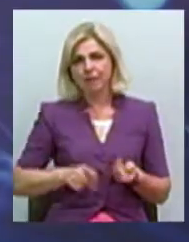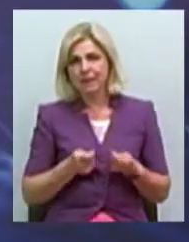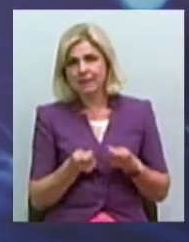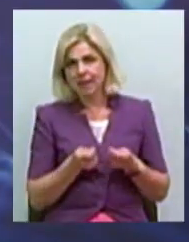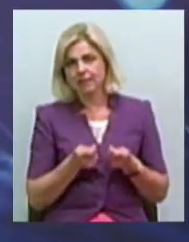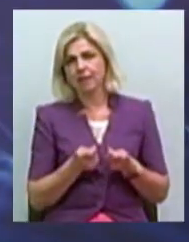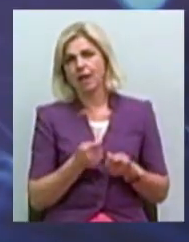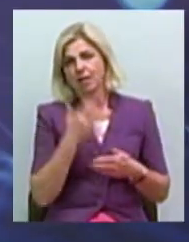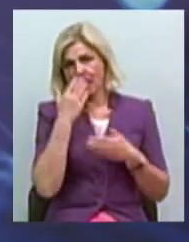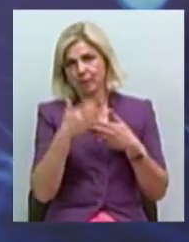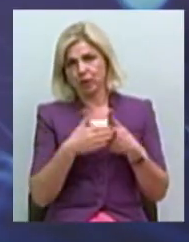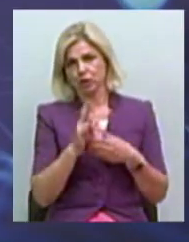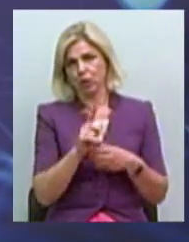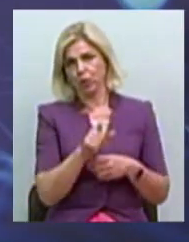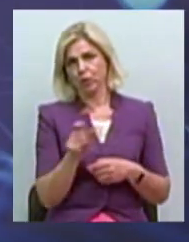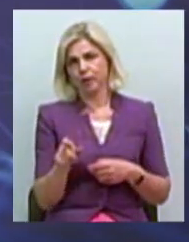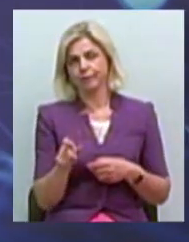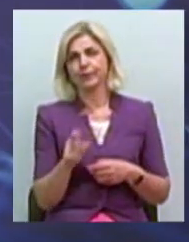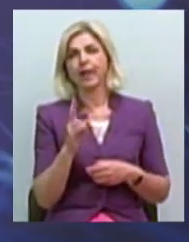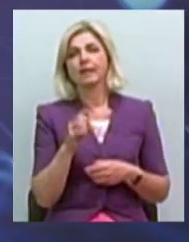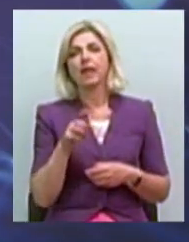Це перше. По-друге, на територіальні громади